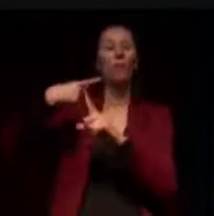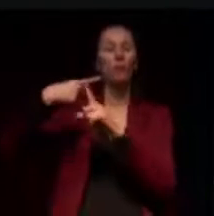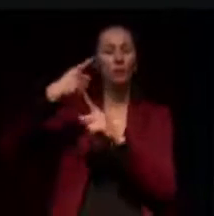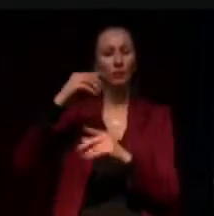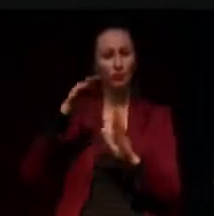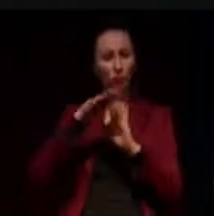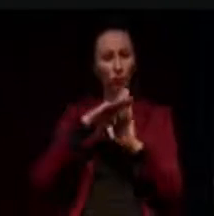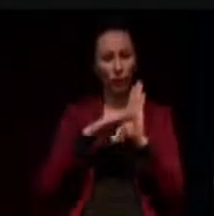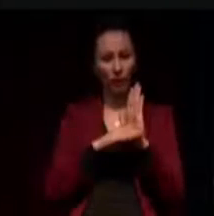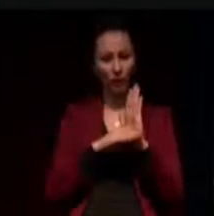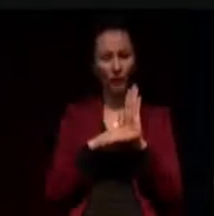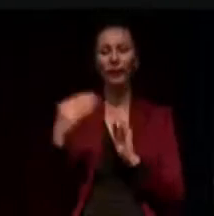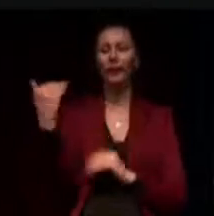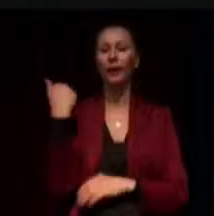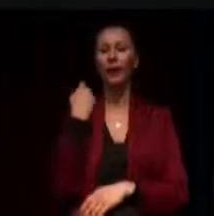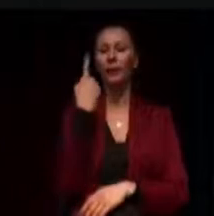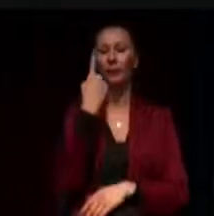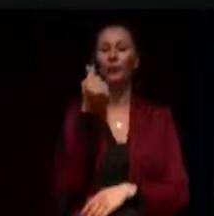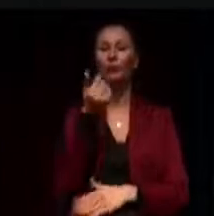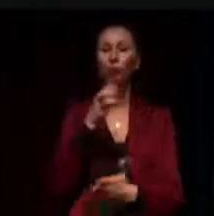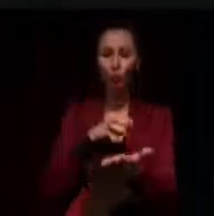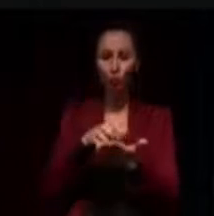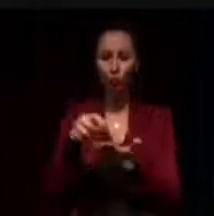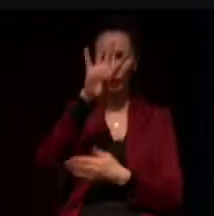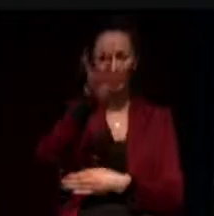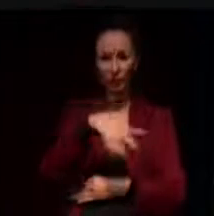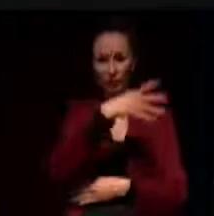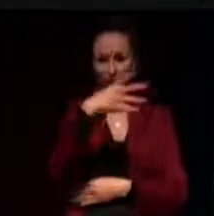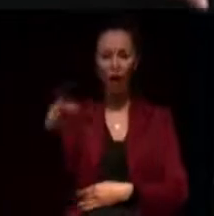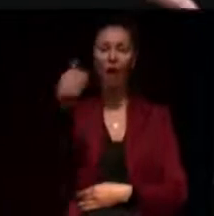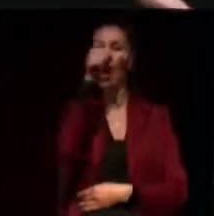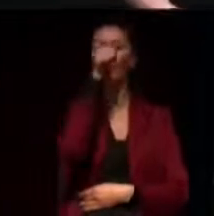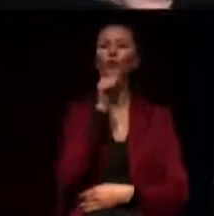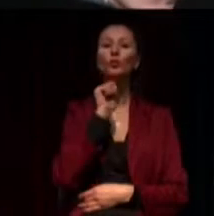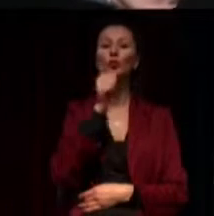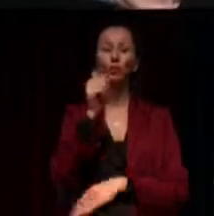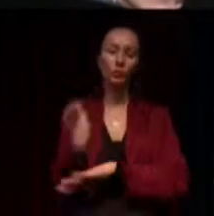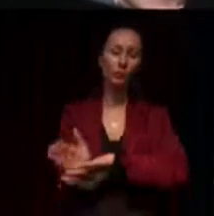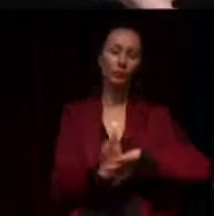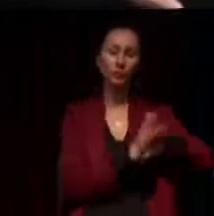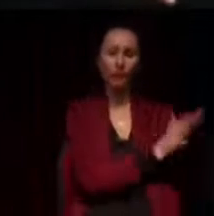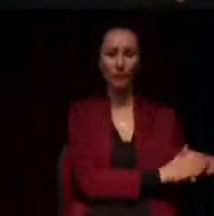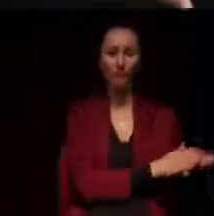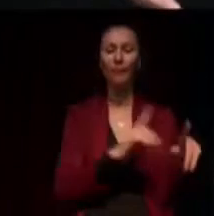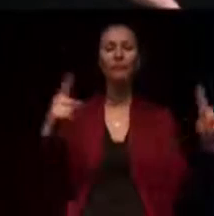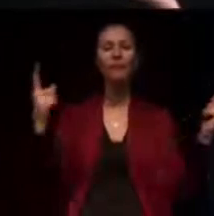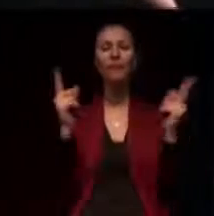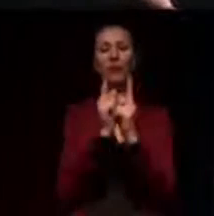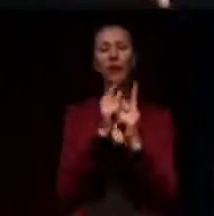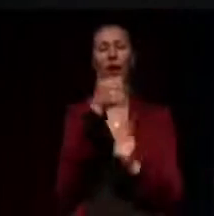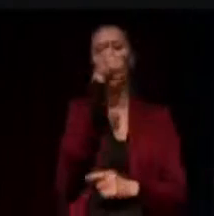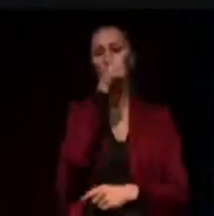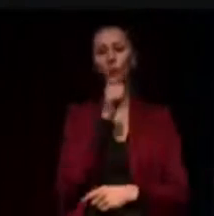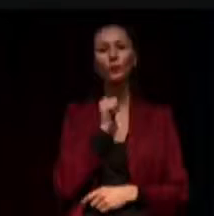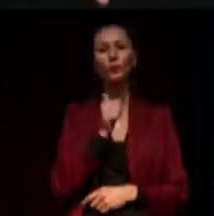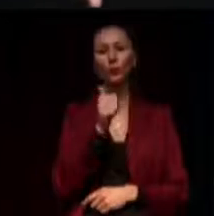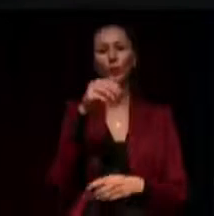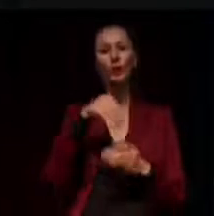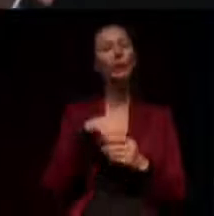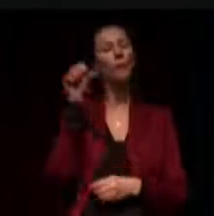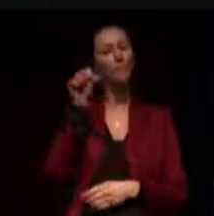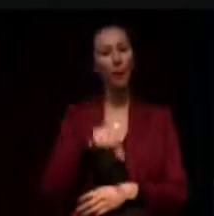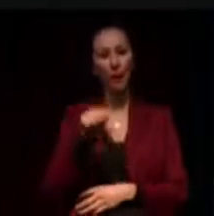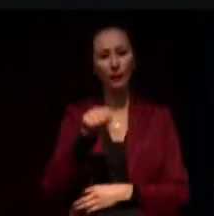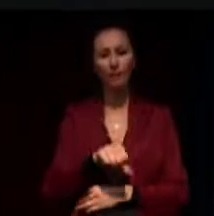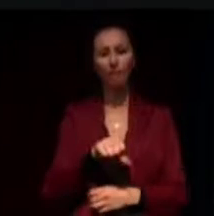programı, yeni bir bütçe taslağı ve 600 günü bir kenara bırakıyoruz. Kısacası 600 günde